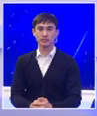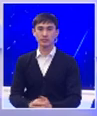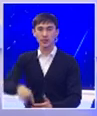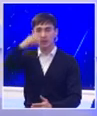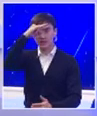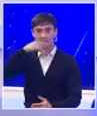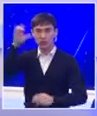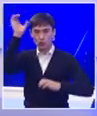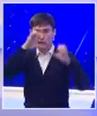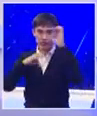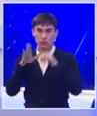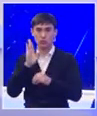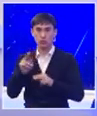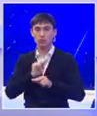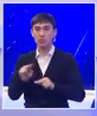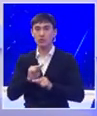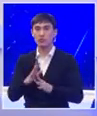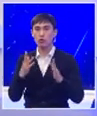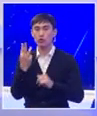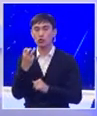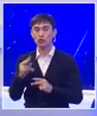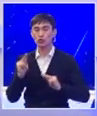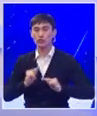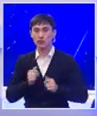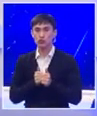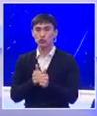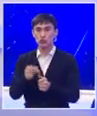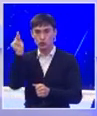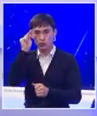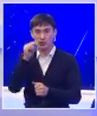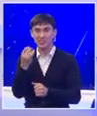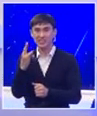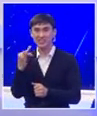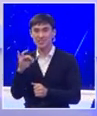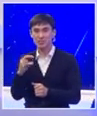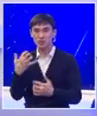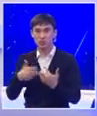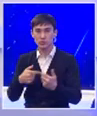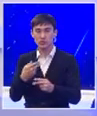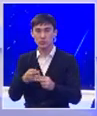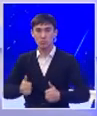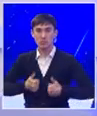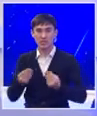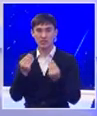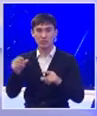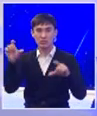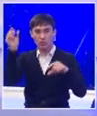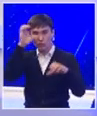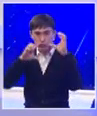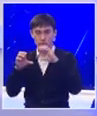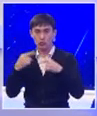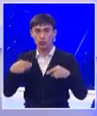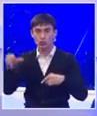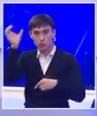в казахстанских университетах будут преподавать более 300 ведущих ученых из нее между самыми престижными вузами и другими учебными заведениями